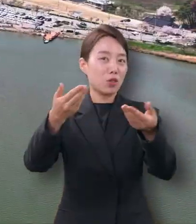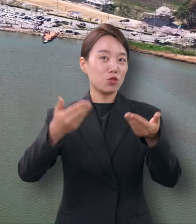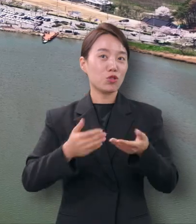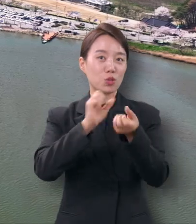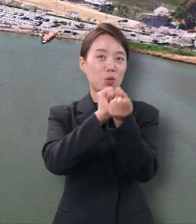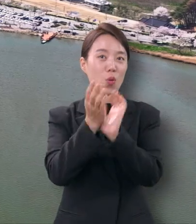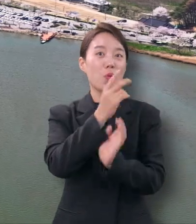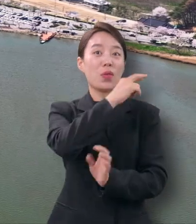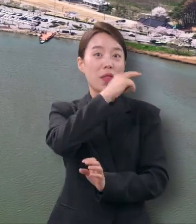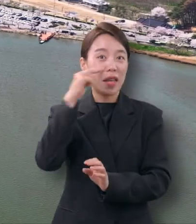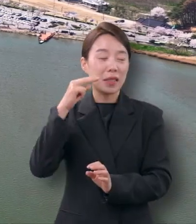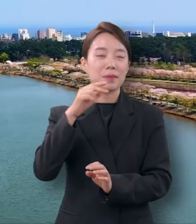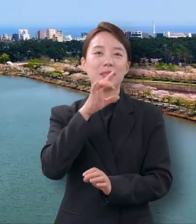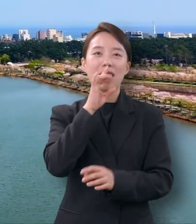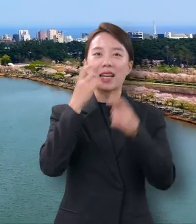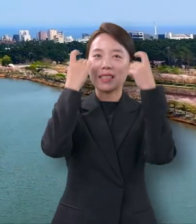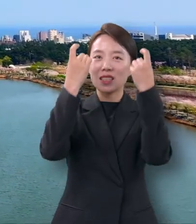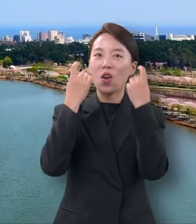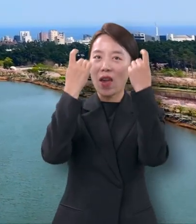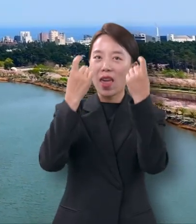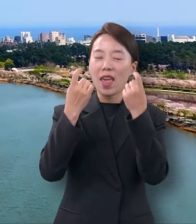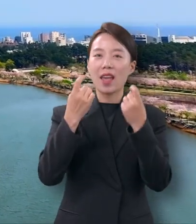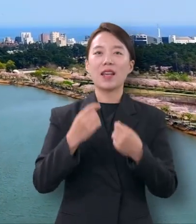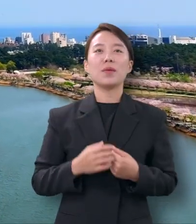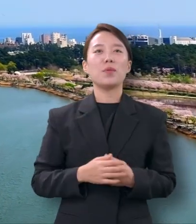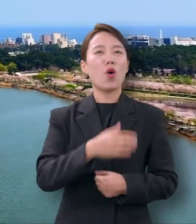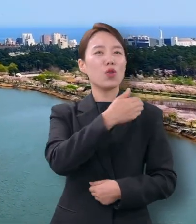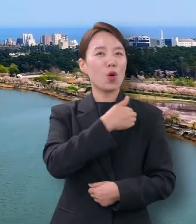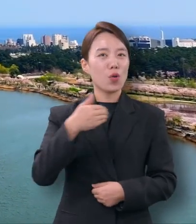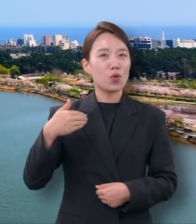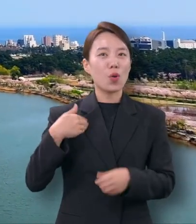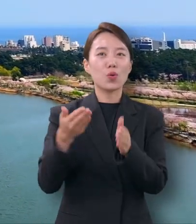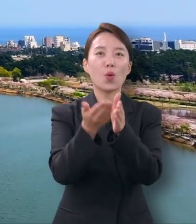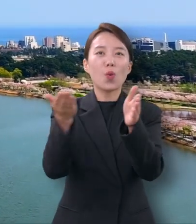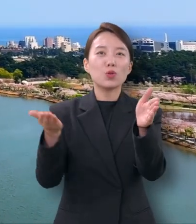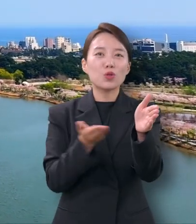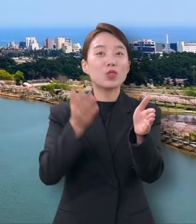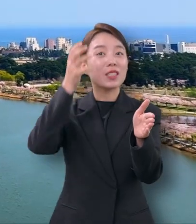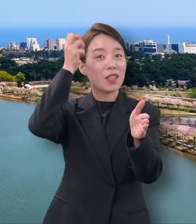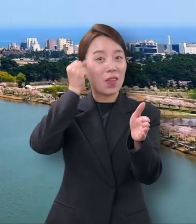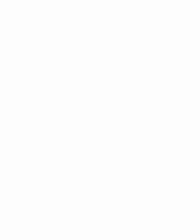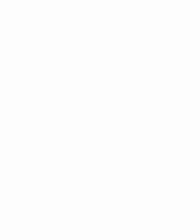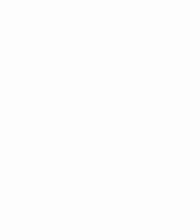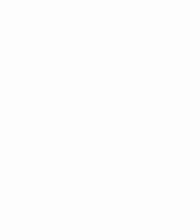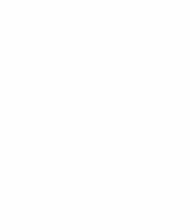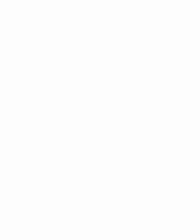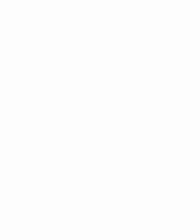꽃내음, 강릉여행, 여유로운 호수를 기억하다.